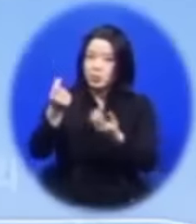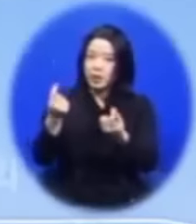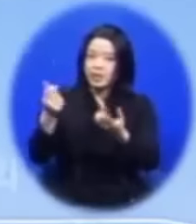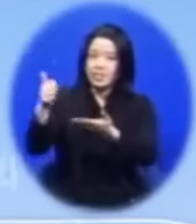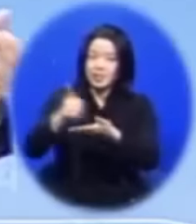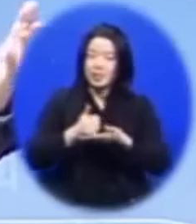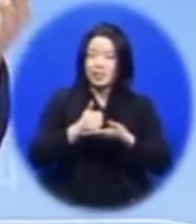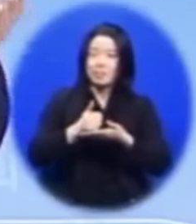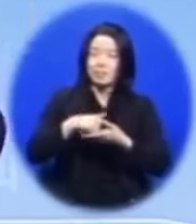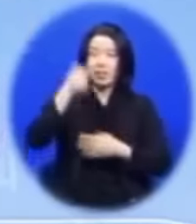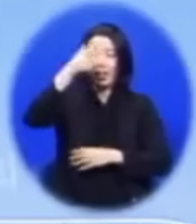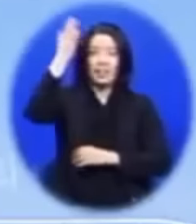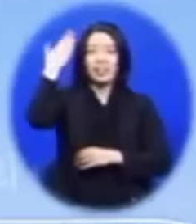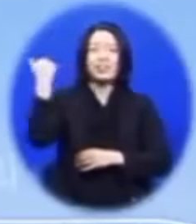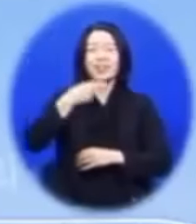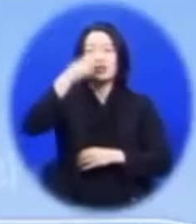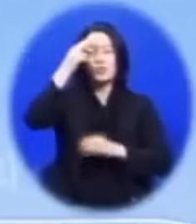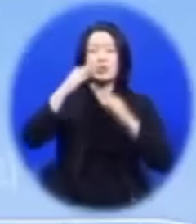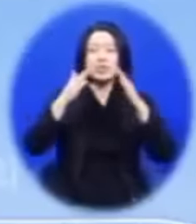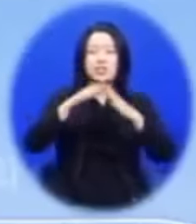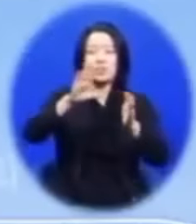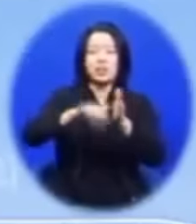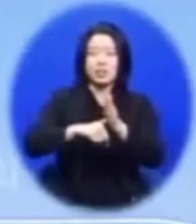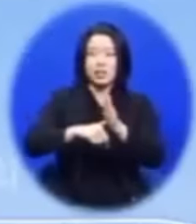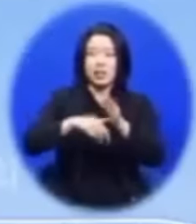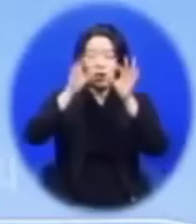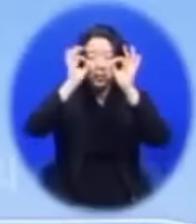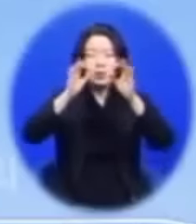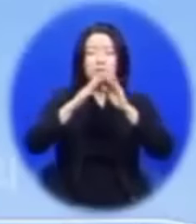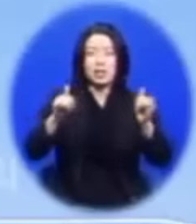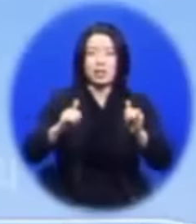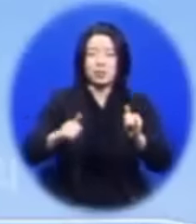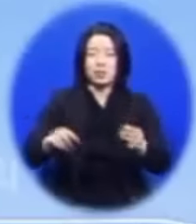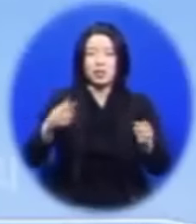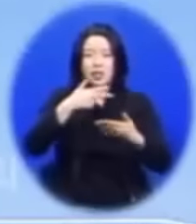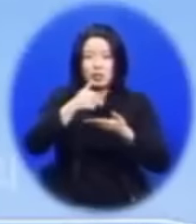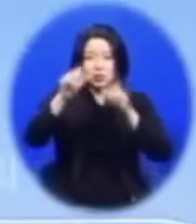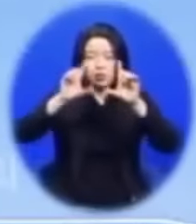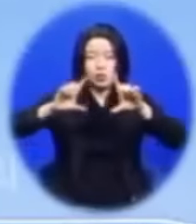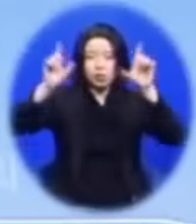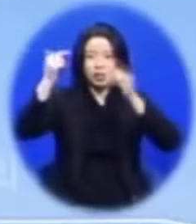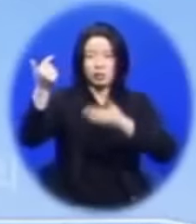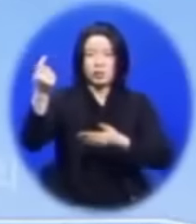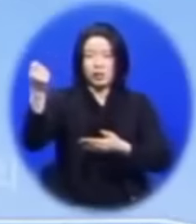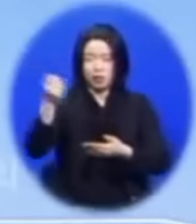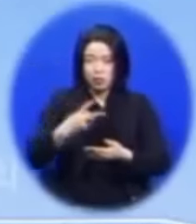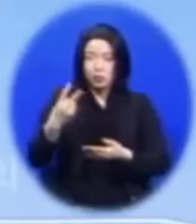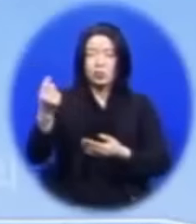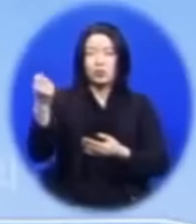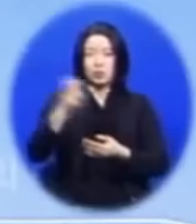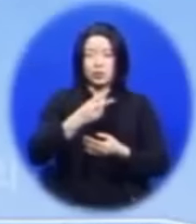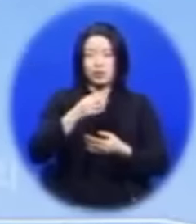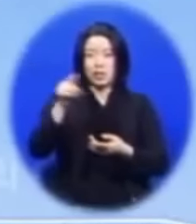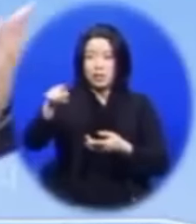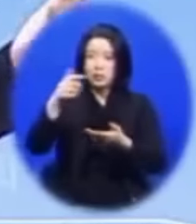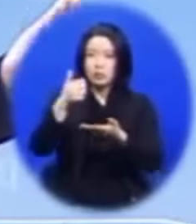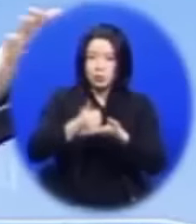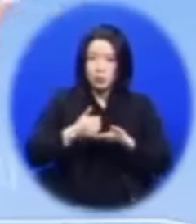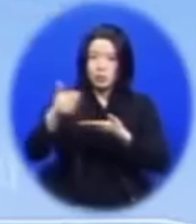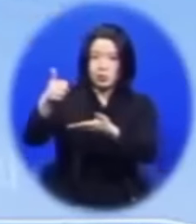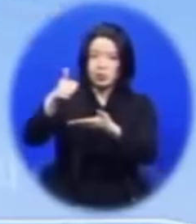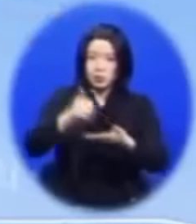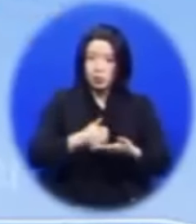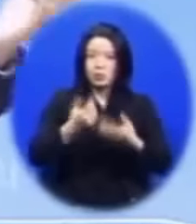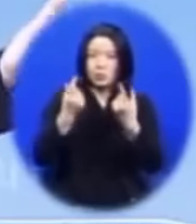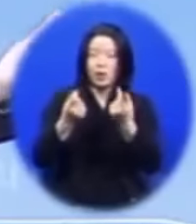지난번에 술집을 때 본 그 사람이 주일에 또 예배드리러 오니까 앵무세 입장에서야 손님은 그 손님인데 주인도